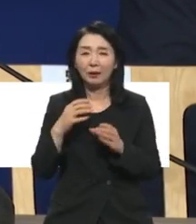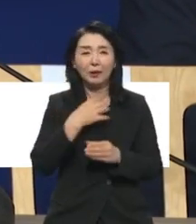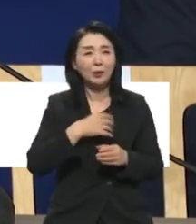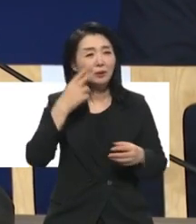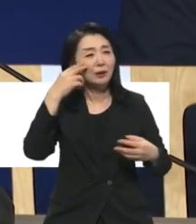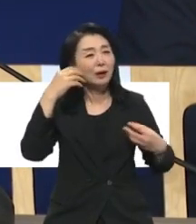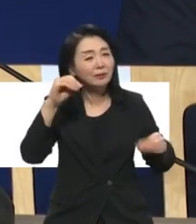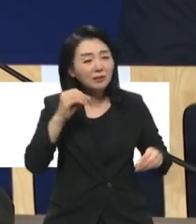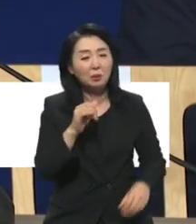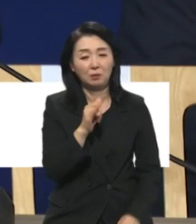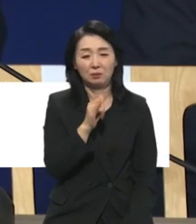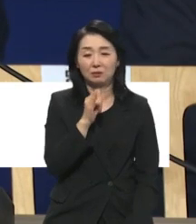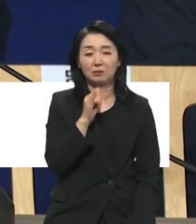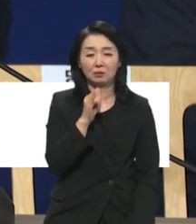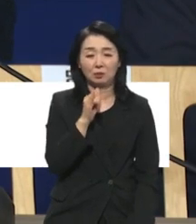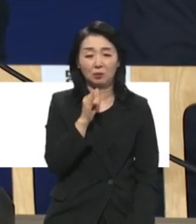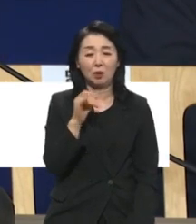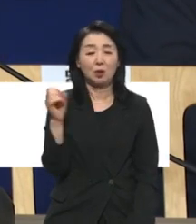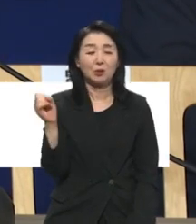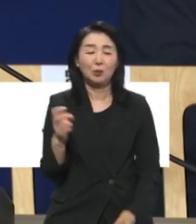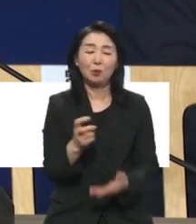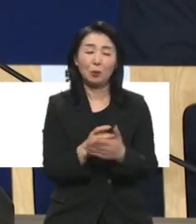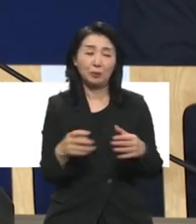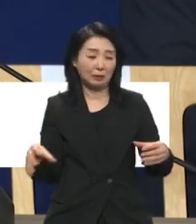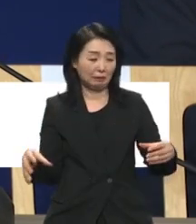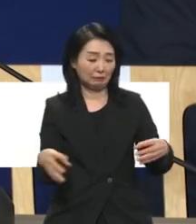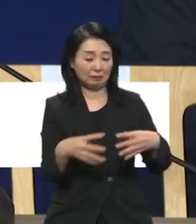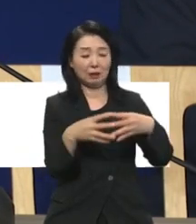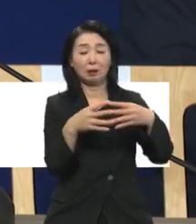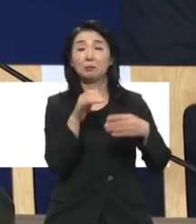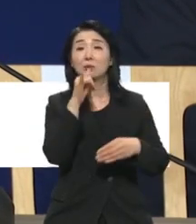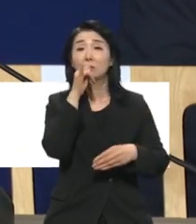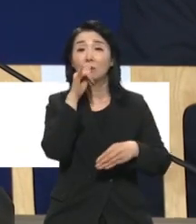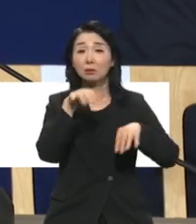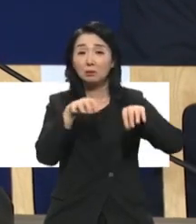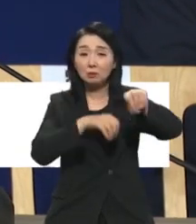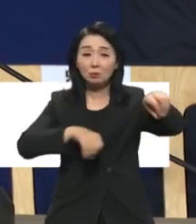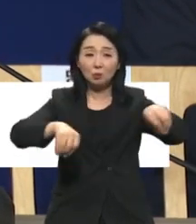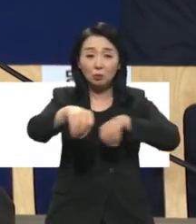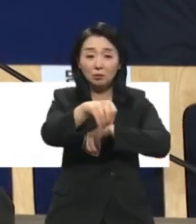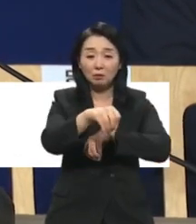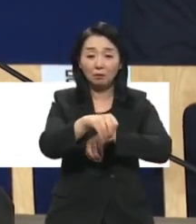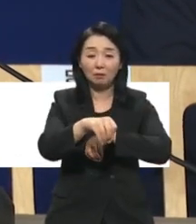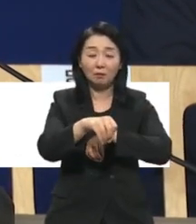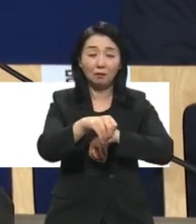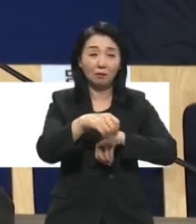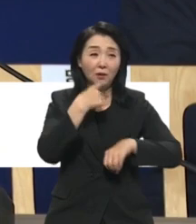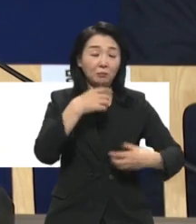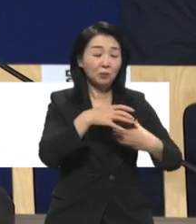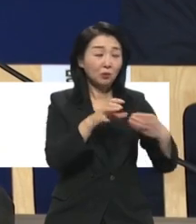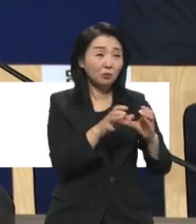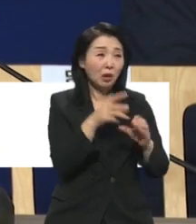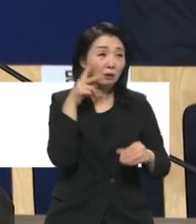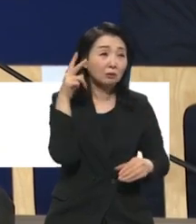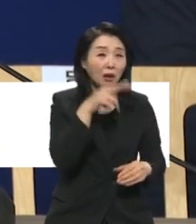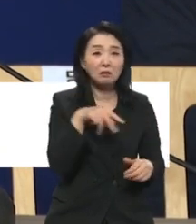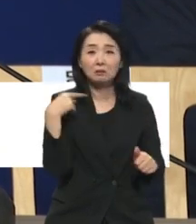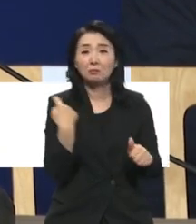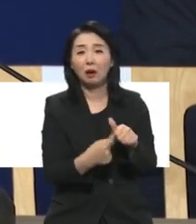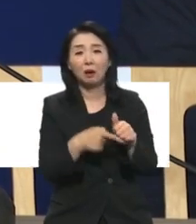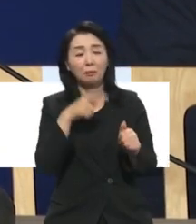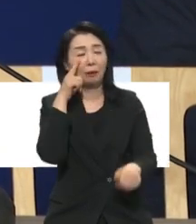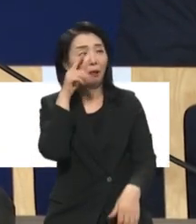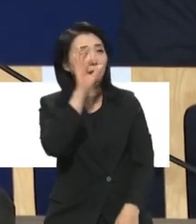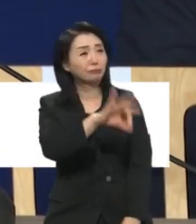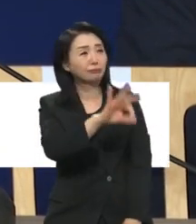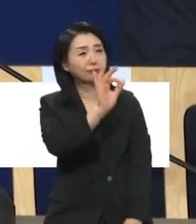때로 극적인 타협이 이루어지기도 했는데 오히려 야당 대표의 단식을 조롱하고 표명하는